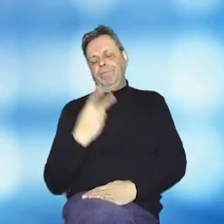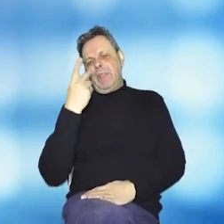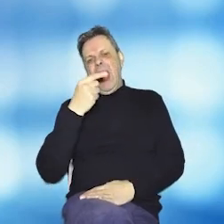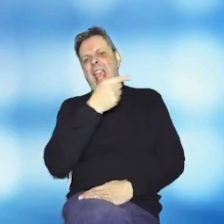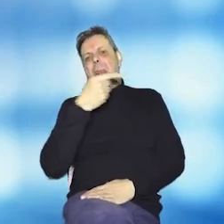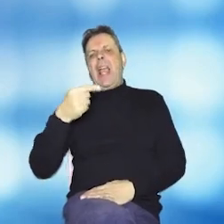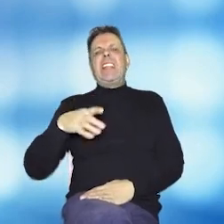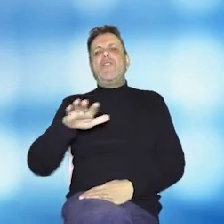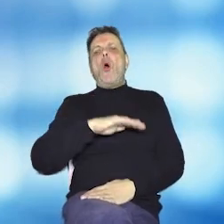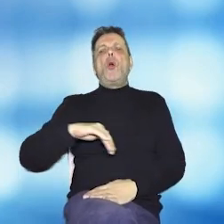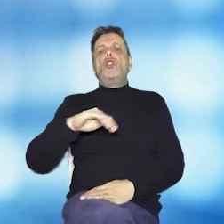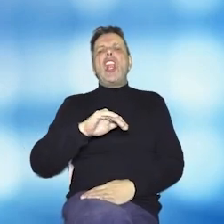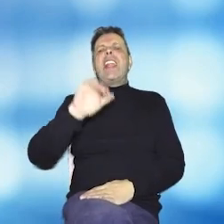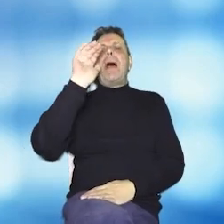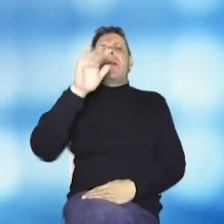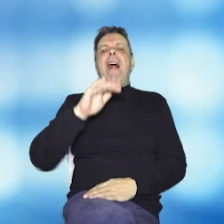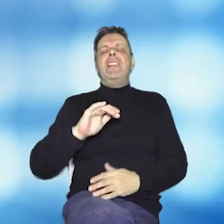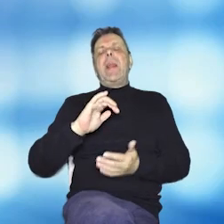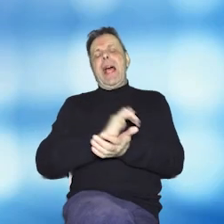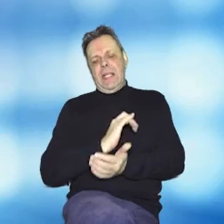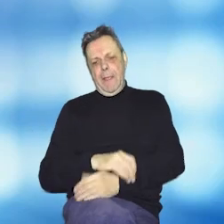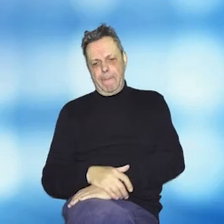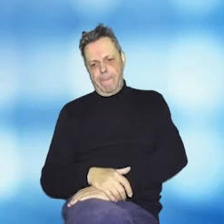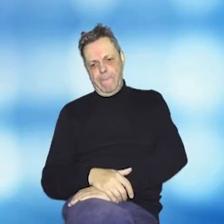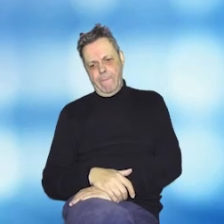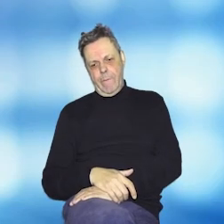negativno okruženje za prijaviti nasilje.